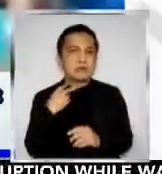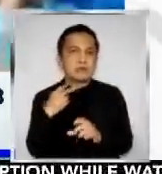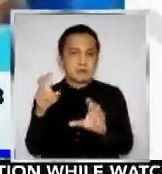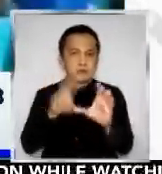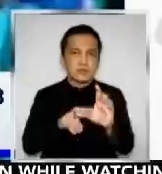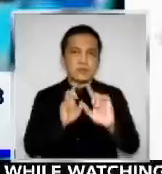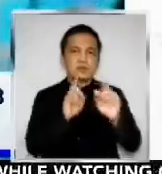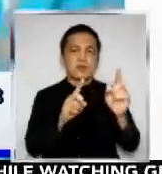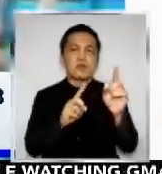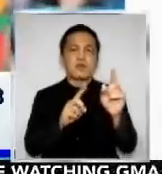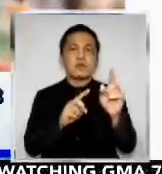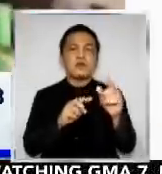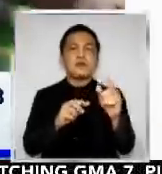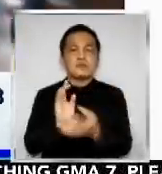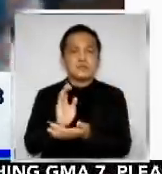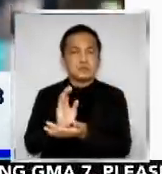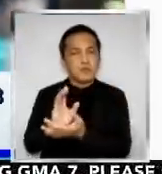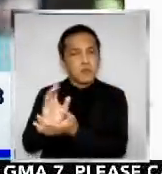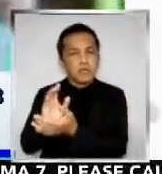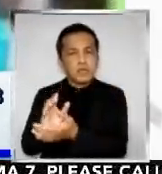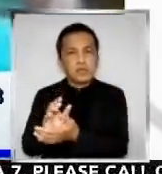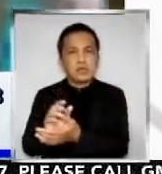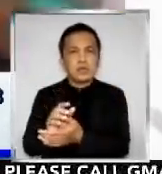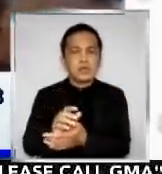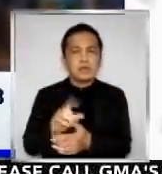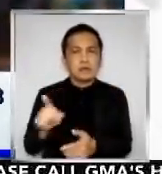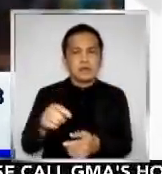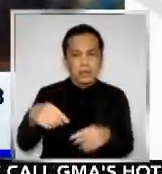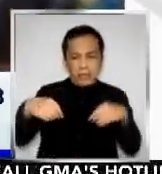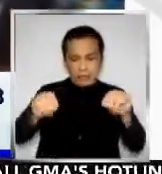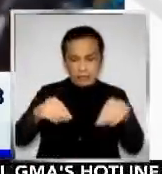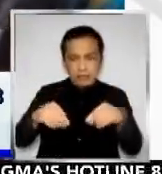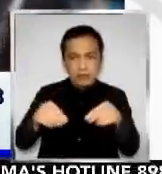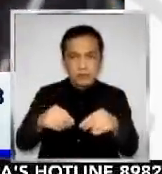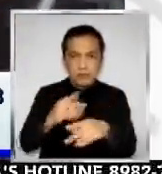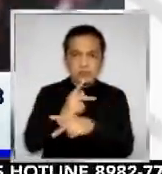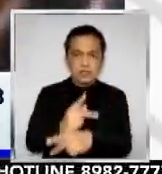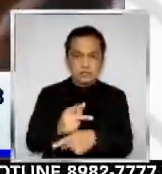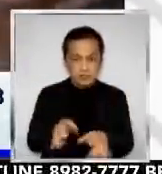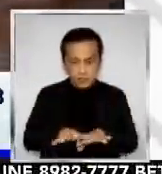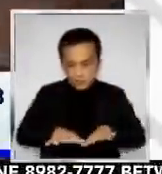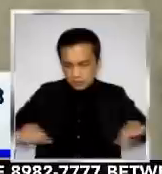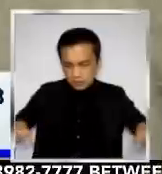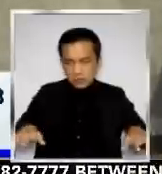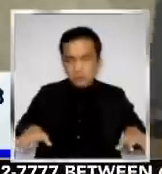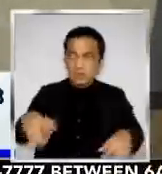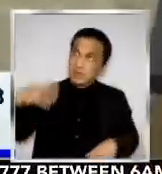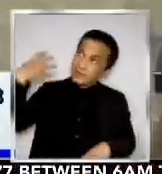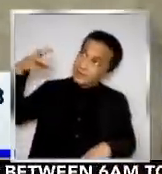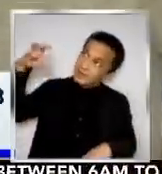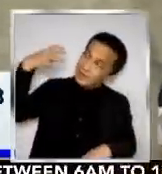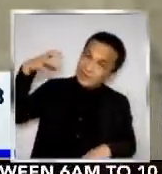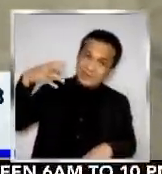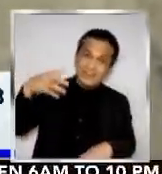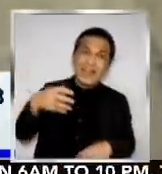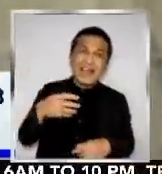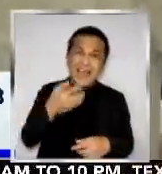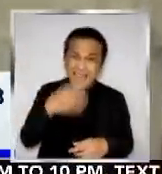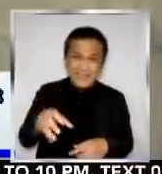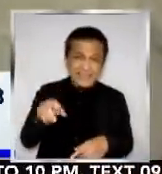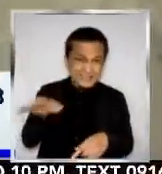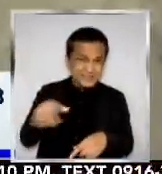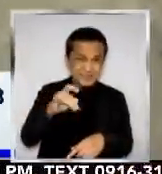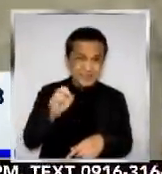ang pansalag sa lamig ng simento. Ceiling fan lang ang panlaban sa mainit na hangin sa pantalan. Isa sa mga na-stranded,